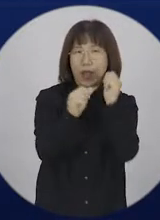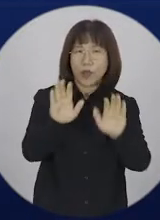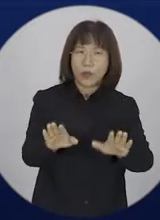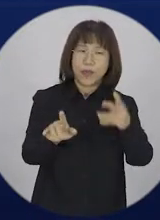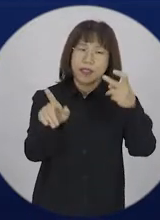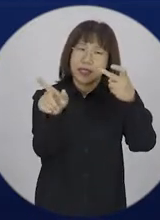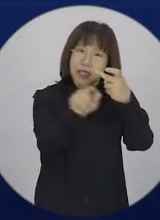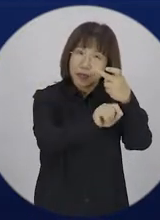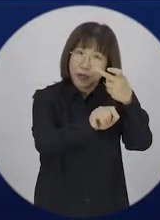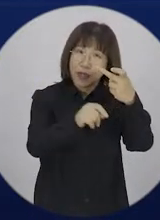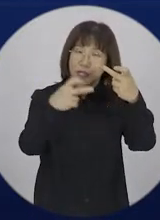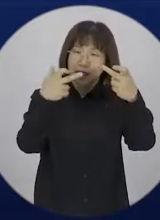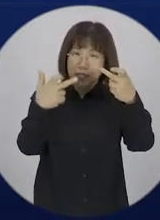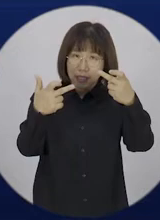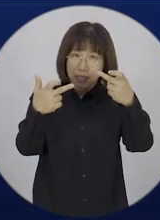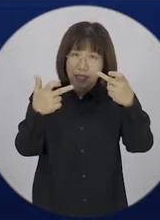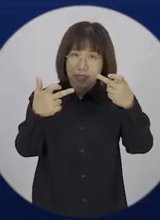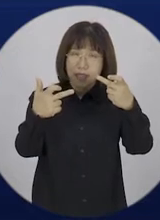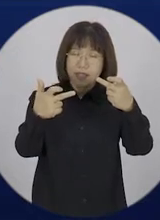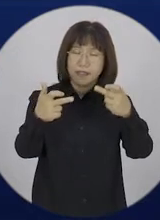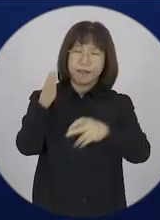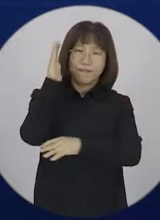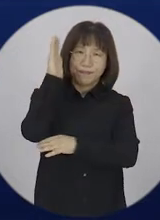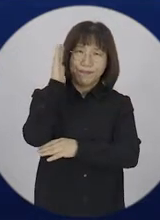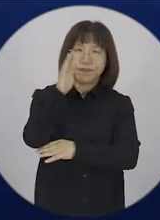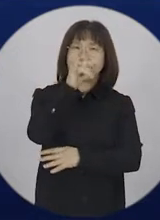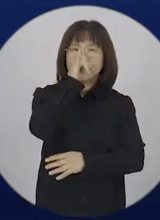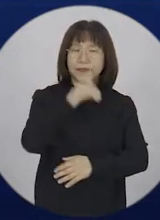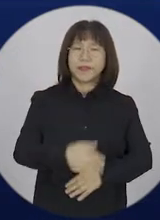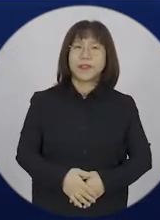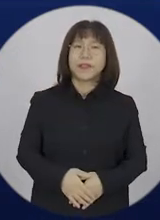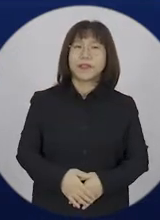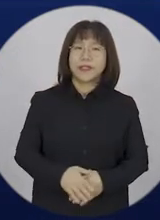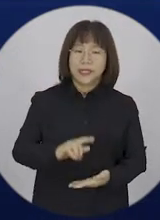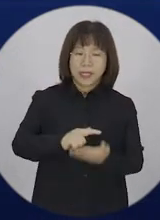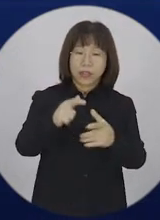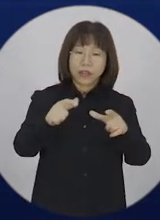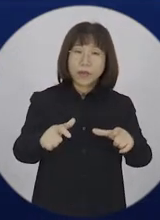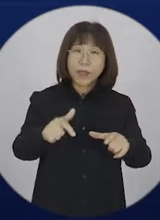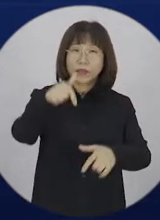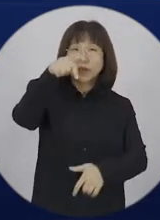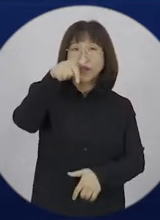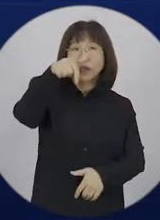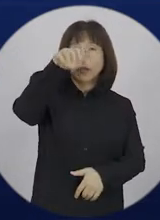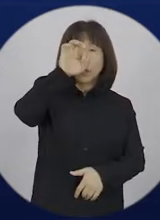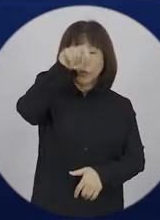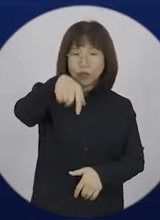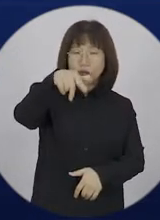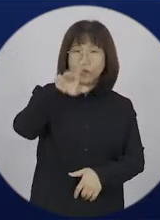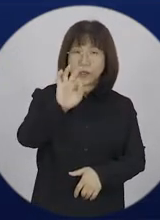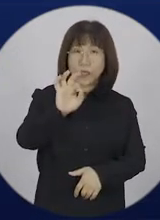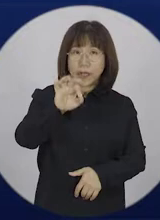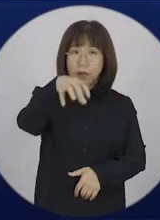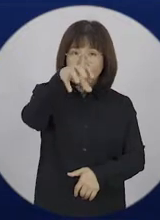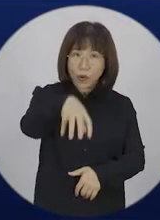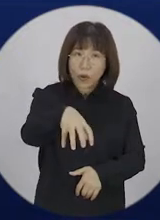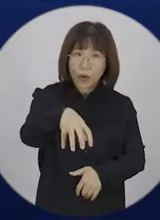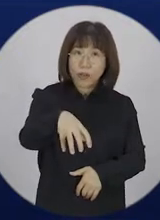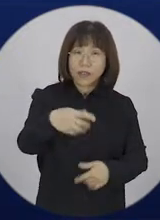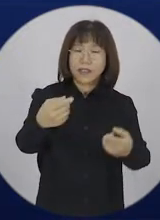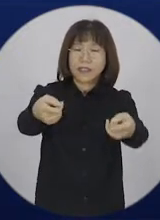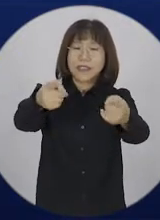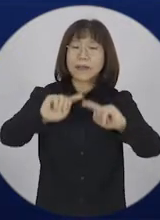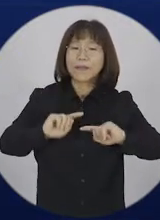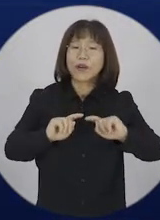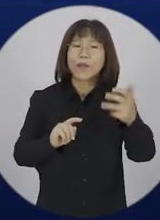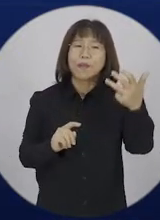오늘 12월 7일 개최 합니다 특히 이번 입시 설명에는 강서 구민회관 우정 홀에서 현장 참여